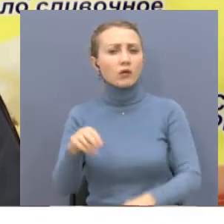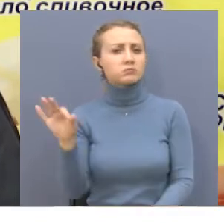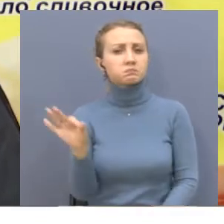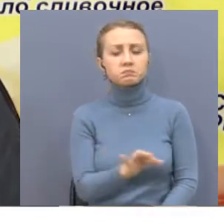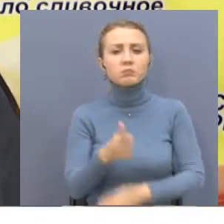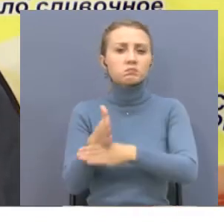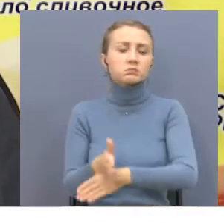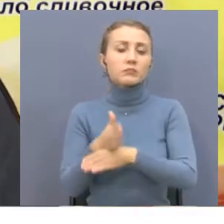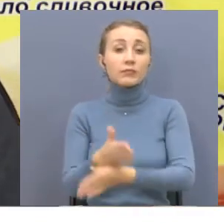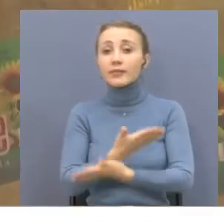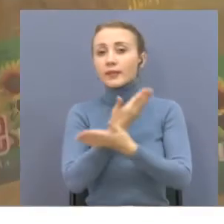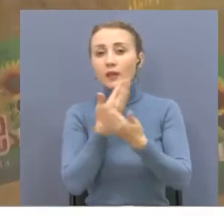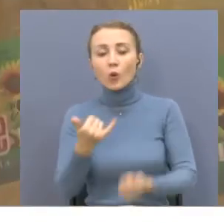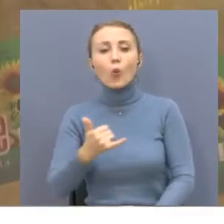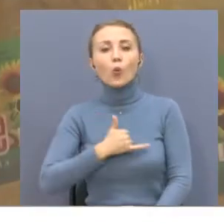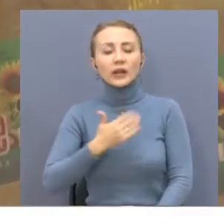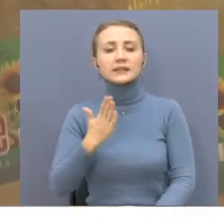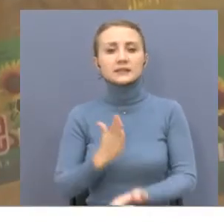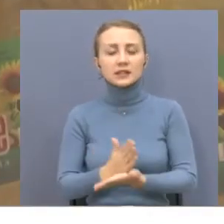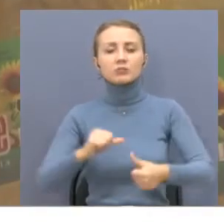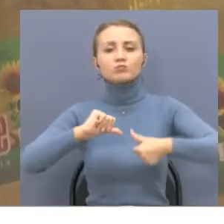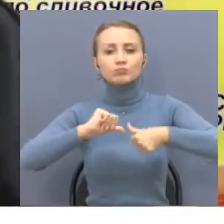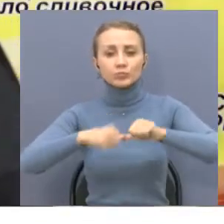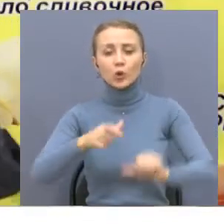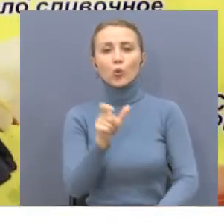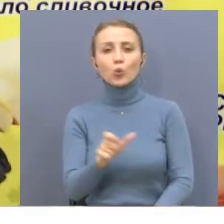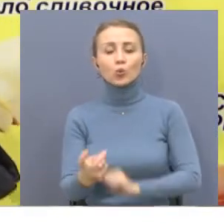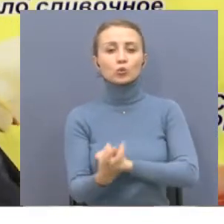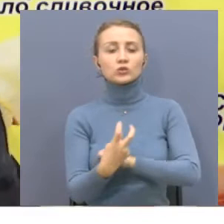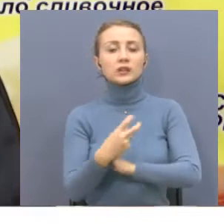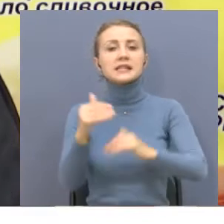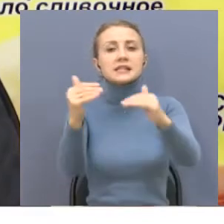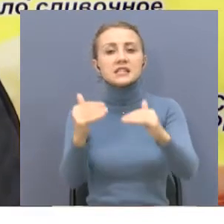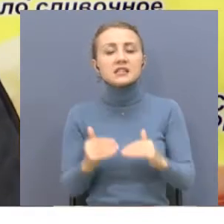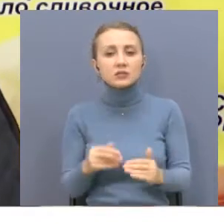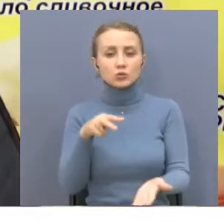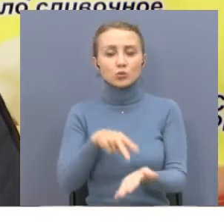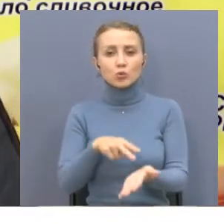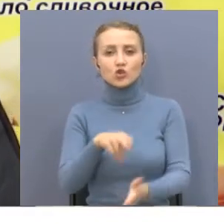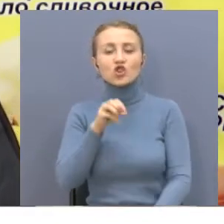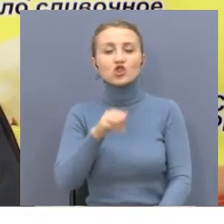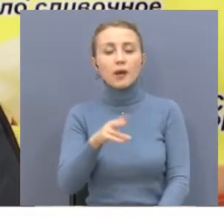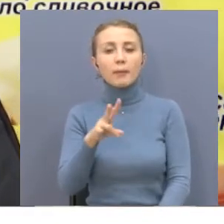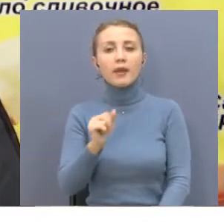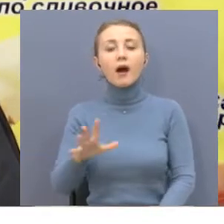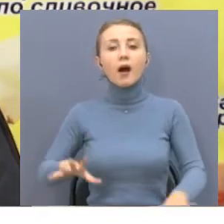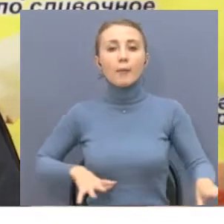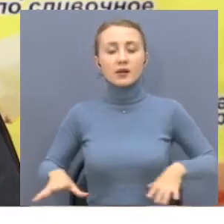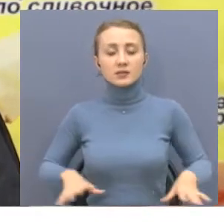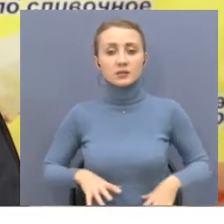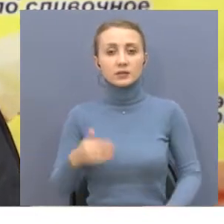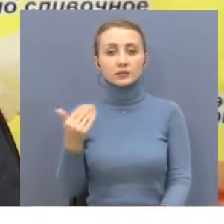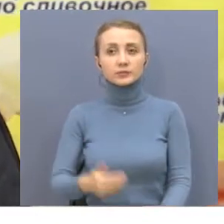жақсы, біздің тұрақты келушілеріміз бар. Біздегі тауарлар базардағы бағадан қарағанда әлдеқайда төмен. Менің ойымша сатып